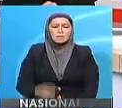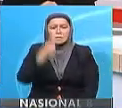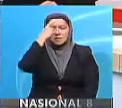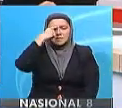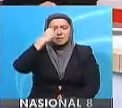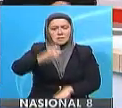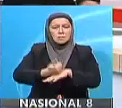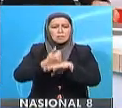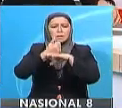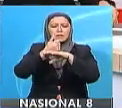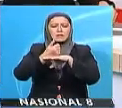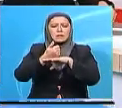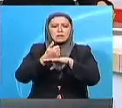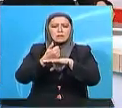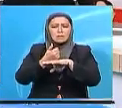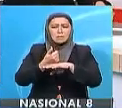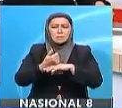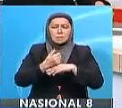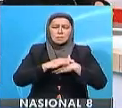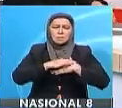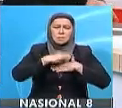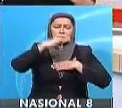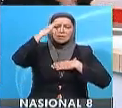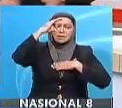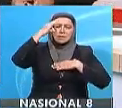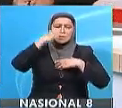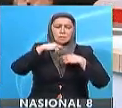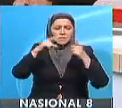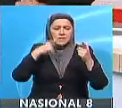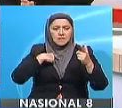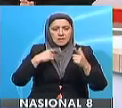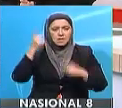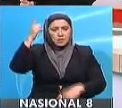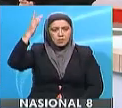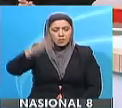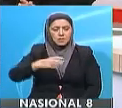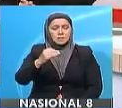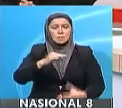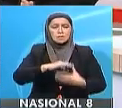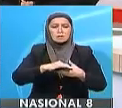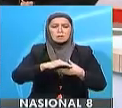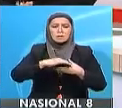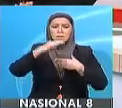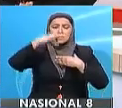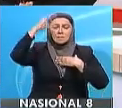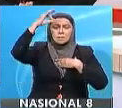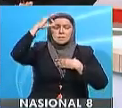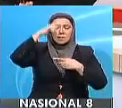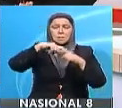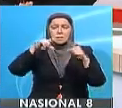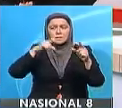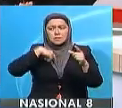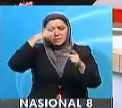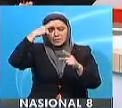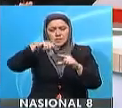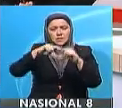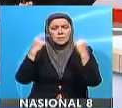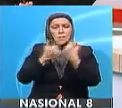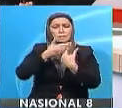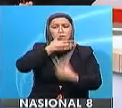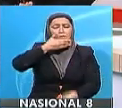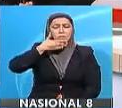bagi mewujudkan Sinergi dakwah dan mewujudkan Semangat perjuangan Islam untuk golongan muda Yayasan Dakwah Islamiah Malaysia yadim menganjurkan